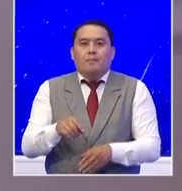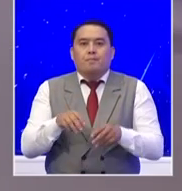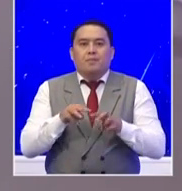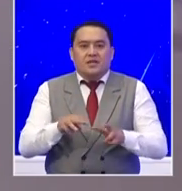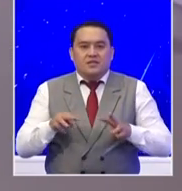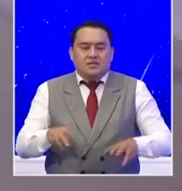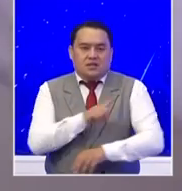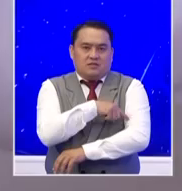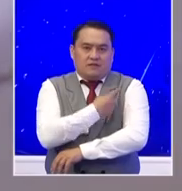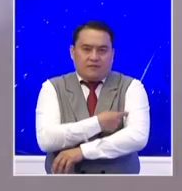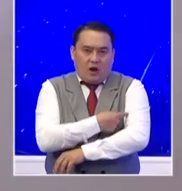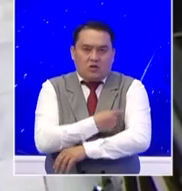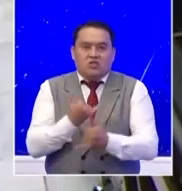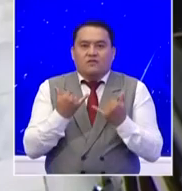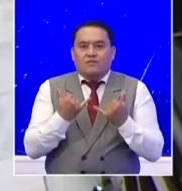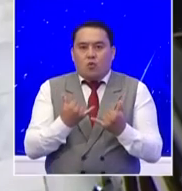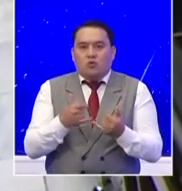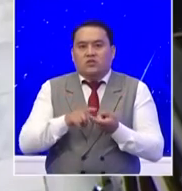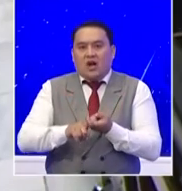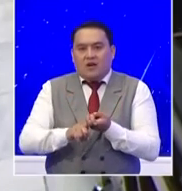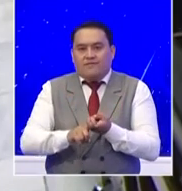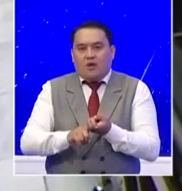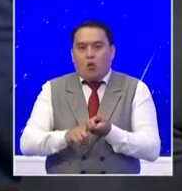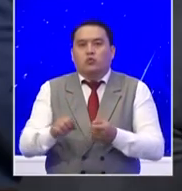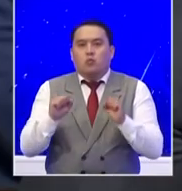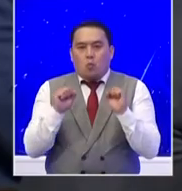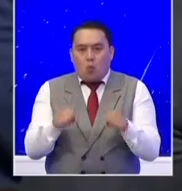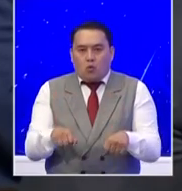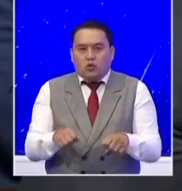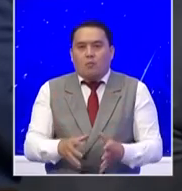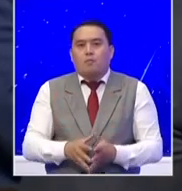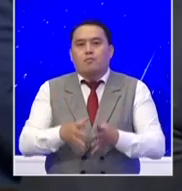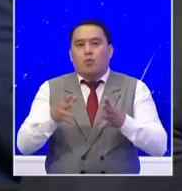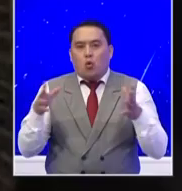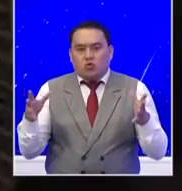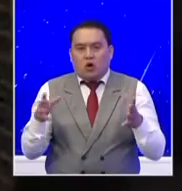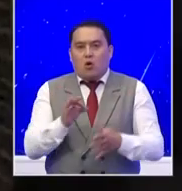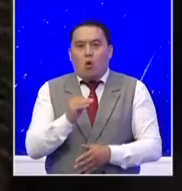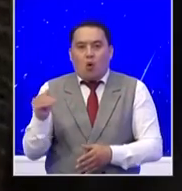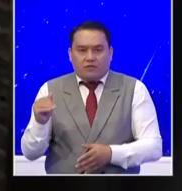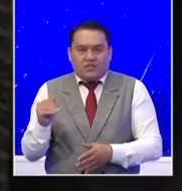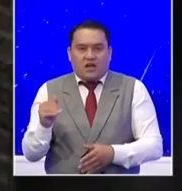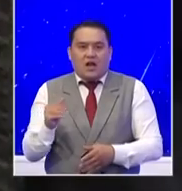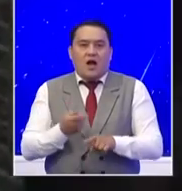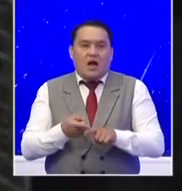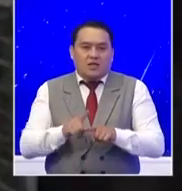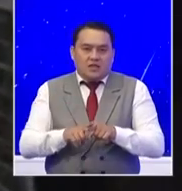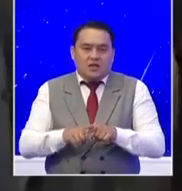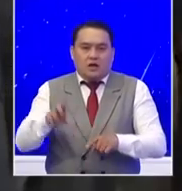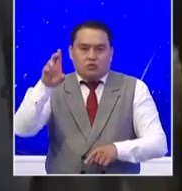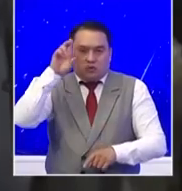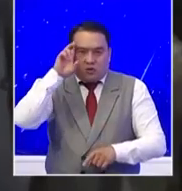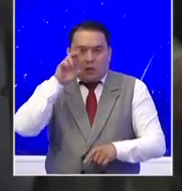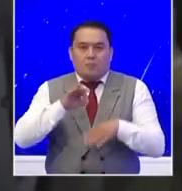Министерства здравоохранения Бразилии, настоящее число заразившихся коронавирусом может быть гораздо выше официальных данных, так как в этой стране